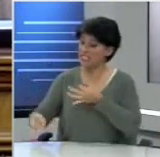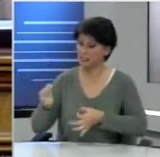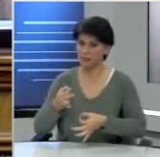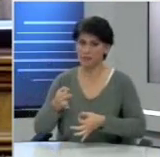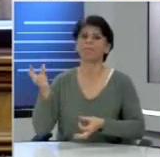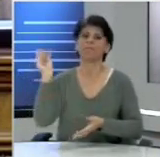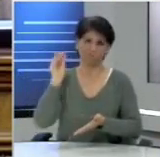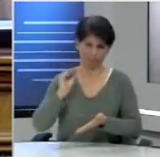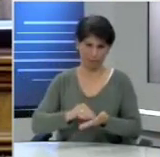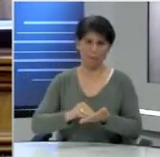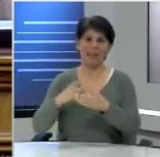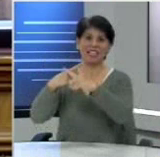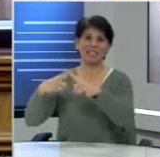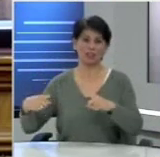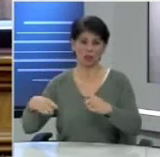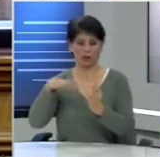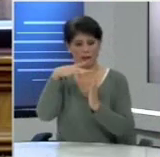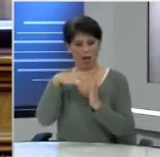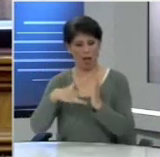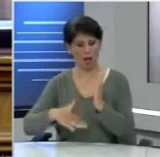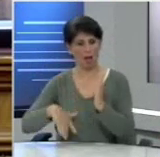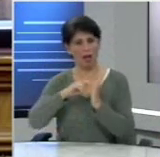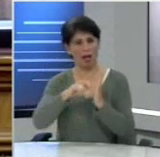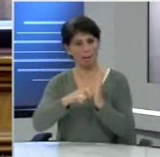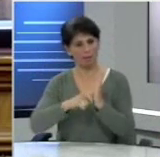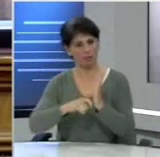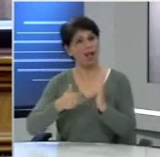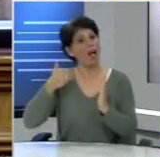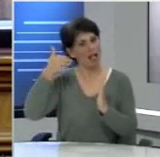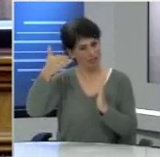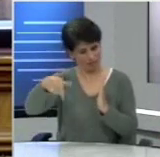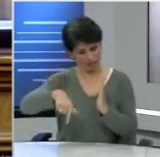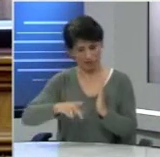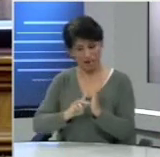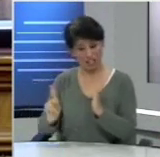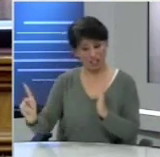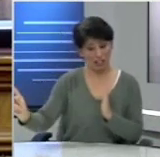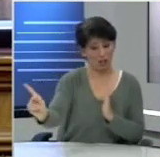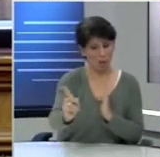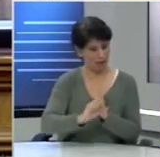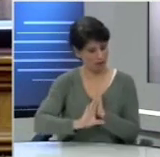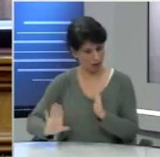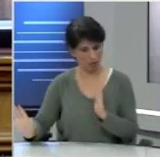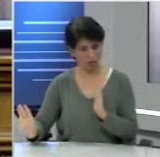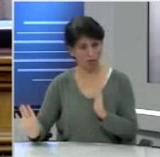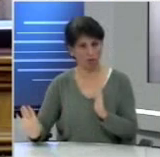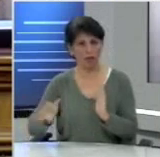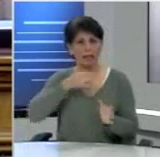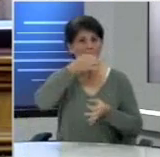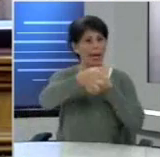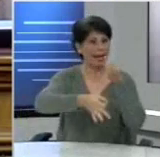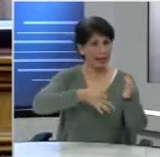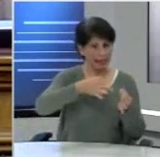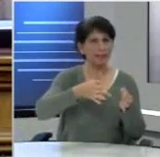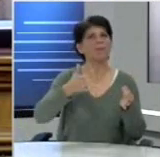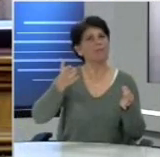Ξοχοίδης με επιστολή που στέλνει στην Επίτροπο, θα δει το φως της δημοσιότητας σήμερα, και της εξηγεί ότι